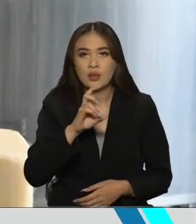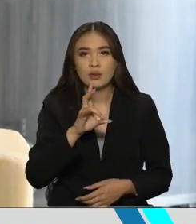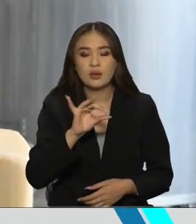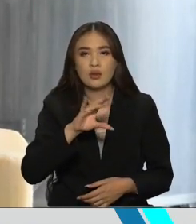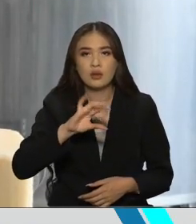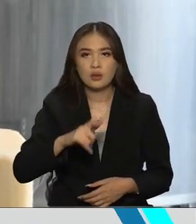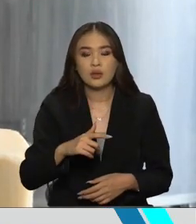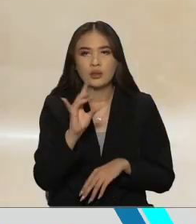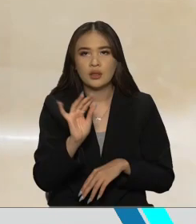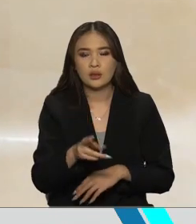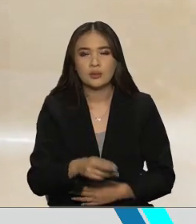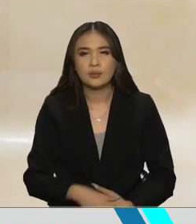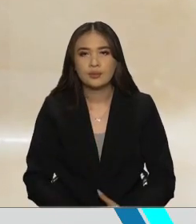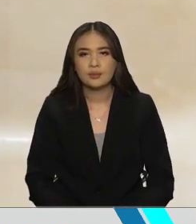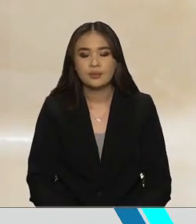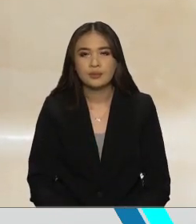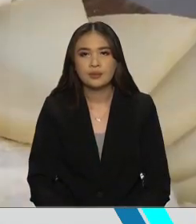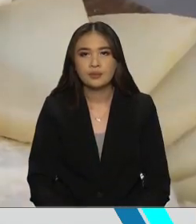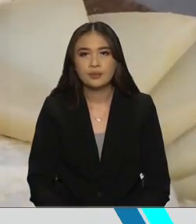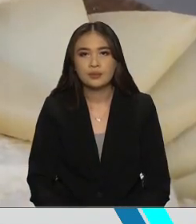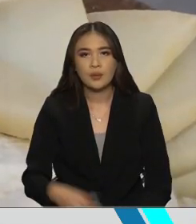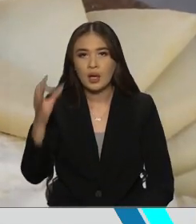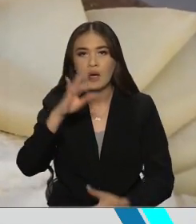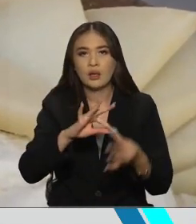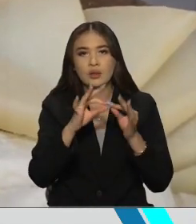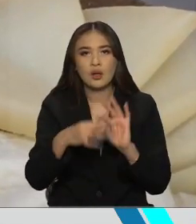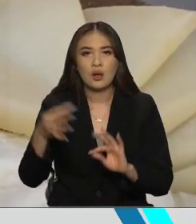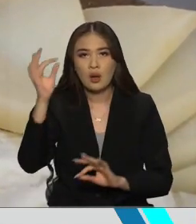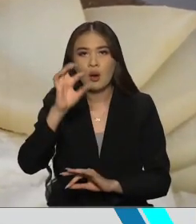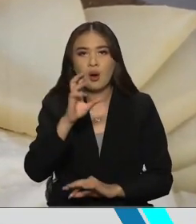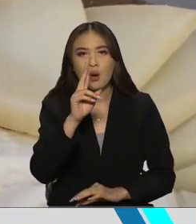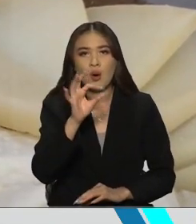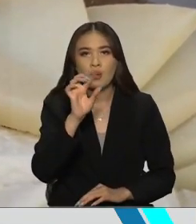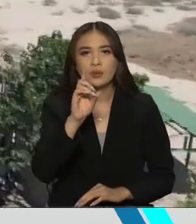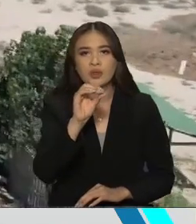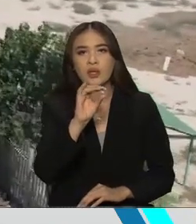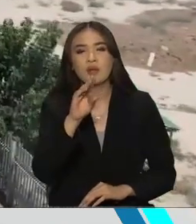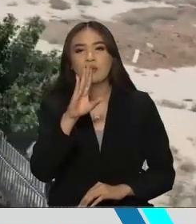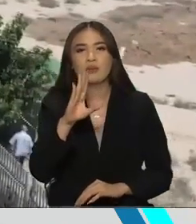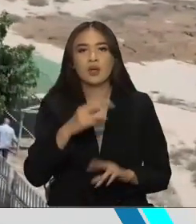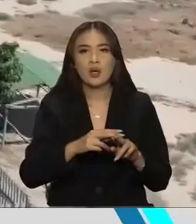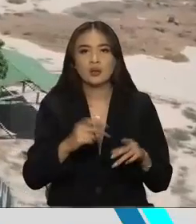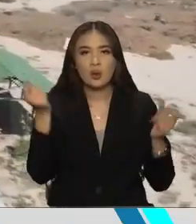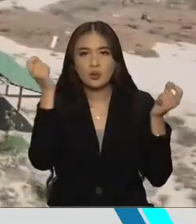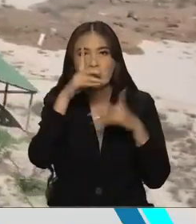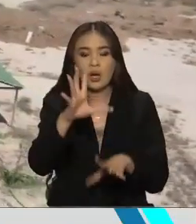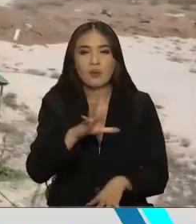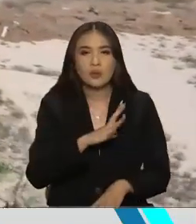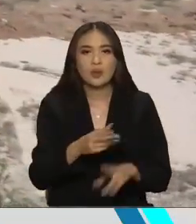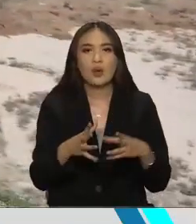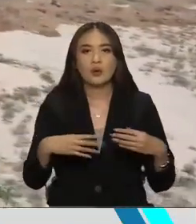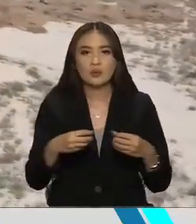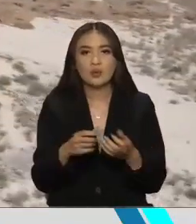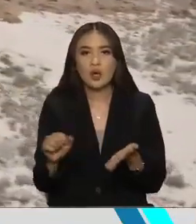Никита, зоотехник. Туралы ақпаратты Кобзевтер отбасы ғаламтордан көріпті. Осыдан кейін ойланбастан